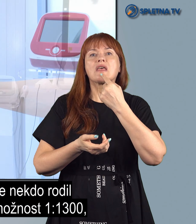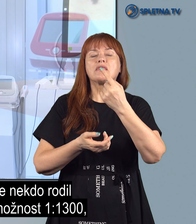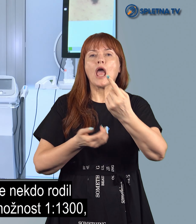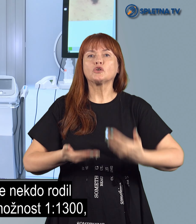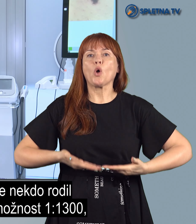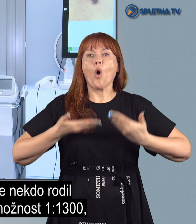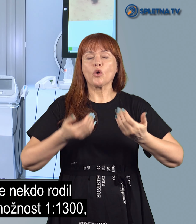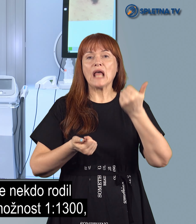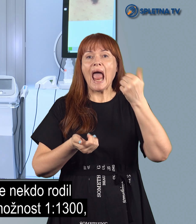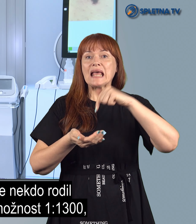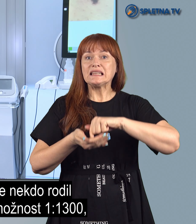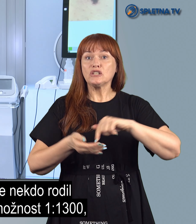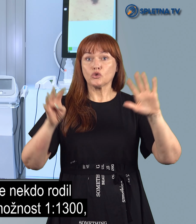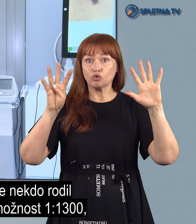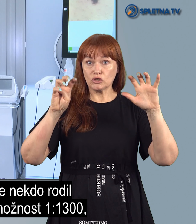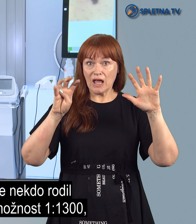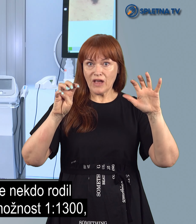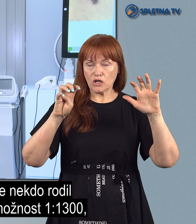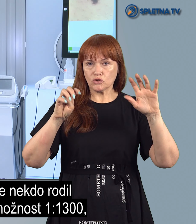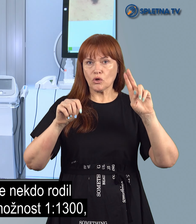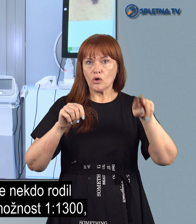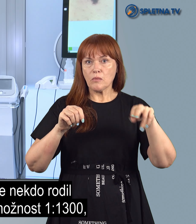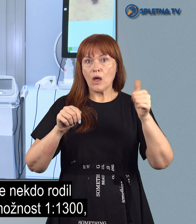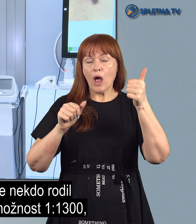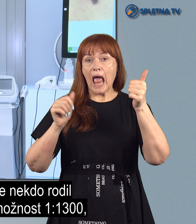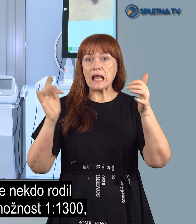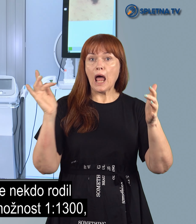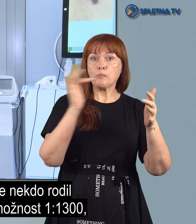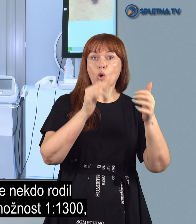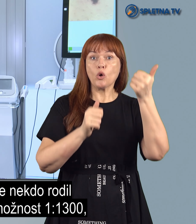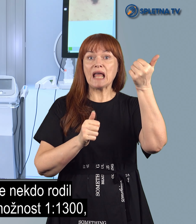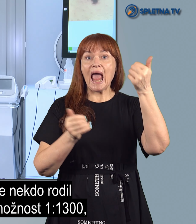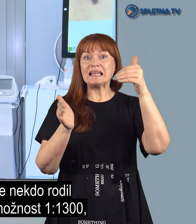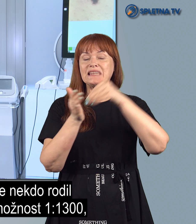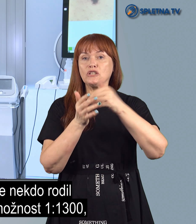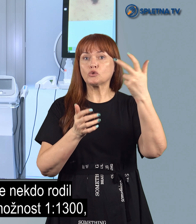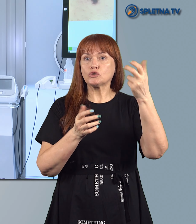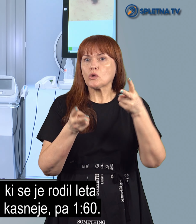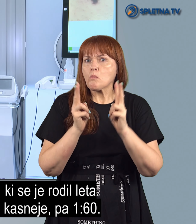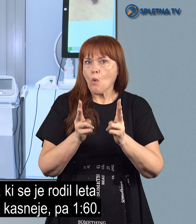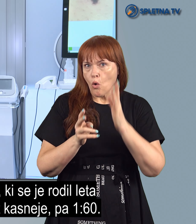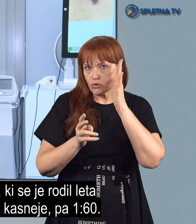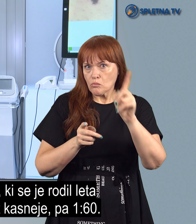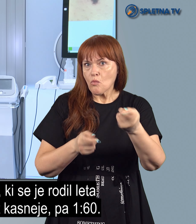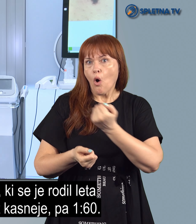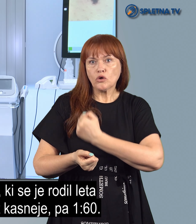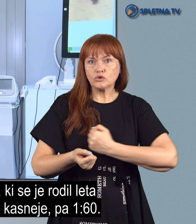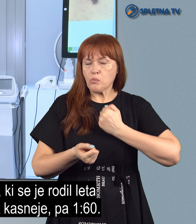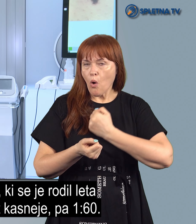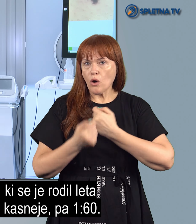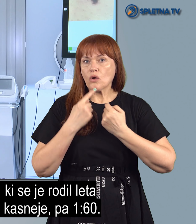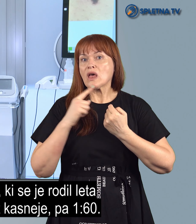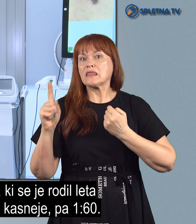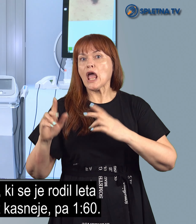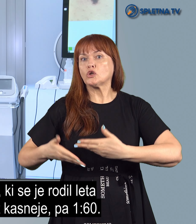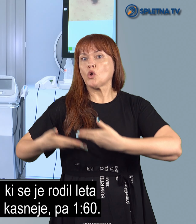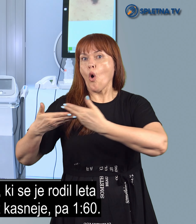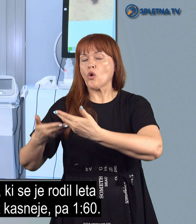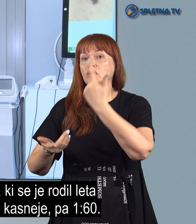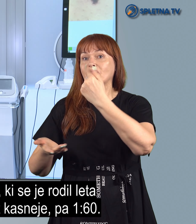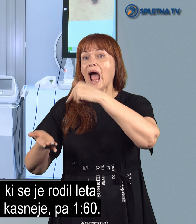nekdo rodil leta 1900, je mu več, približno 1 proti 1300 možnost, da bo zbolel. Nekdo, ki se je